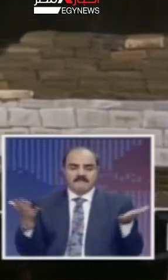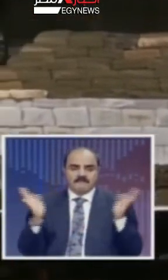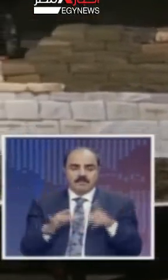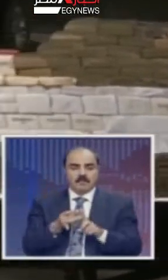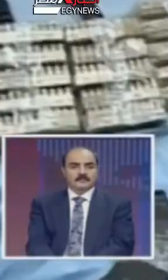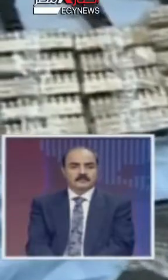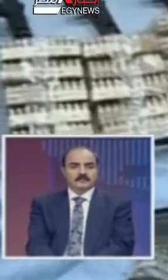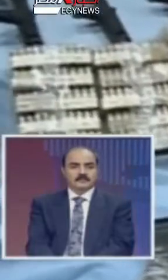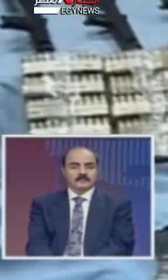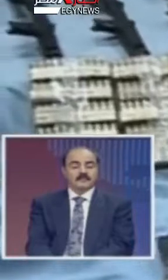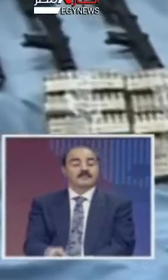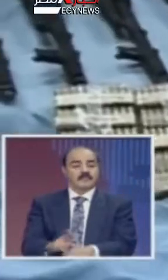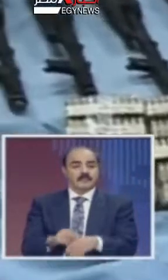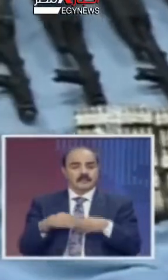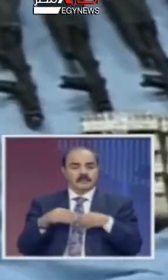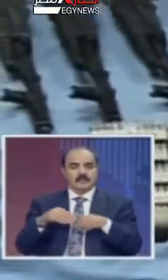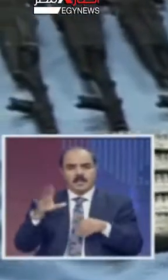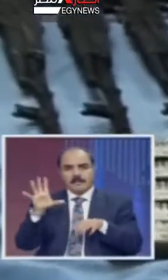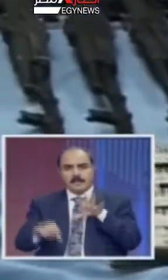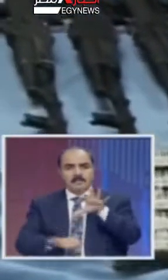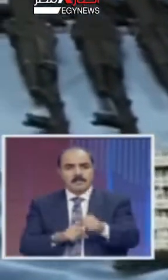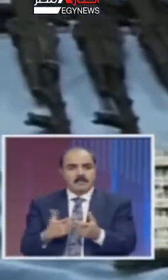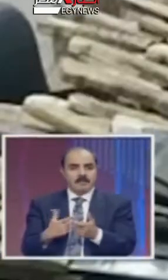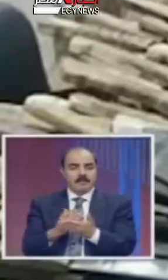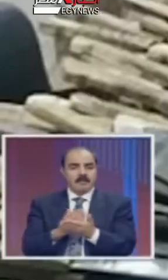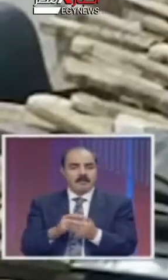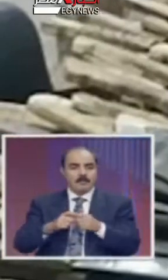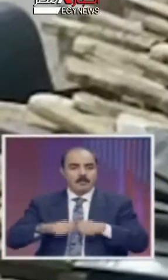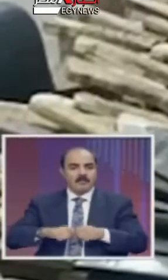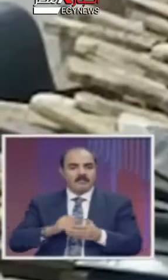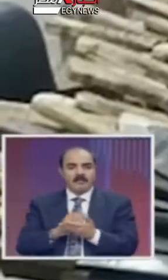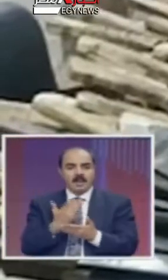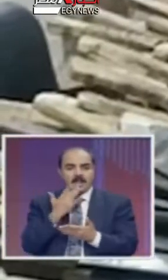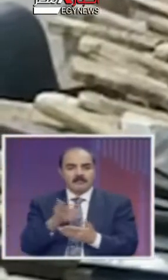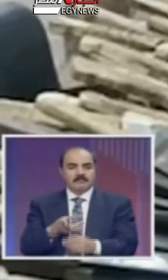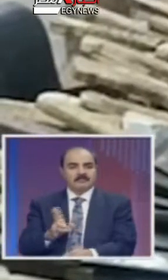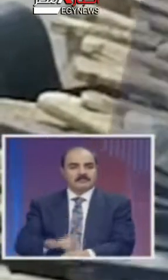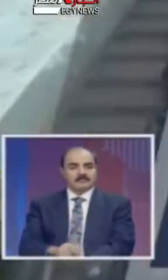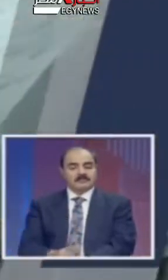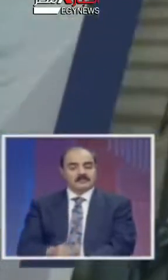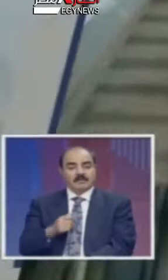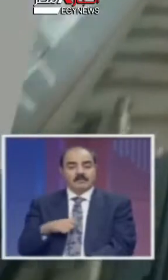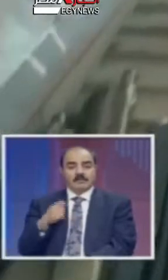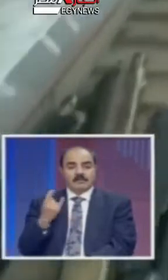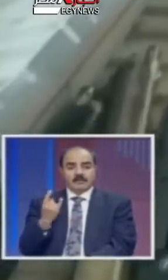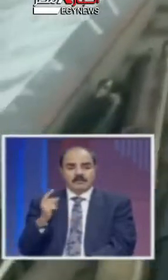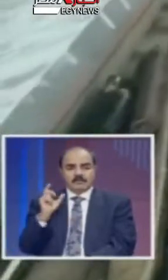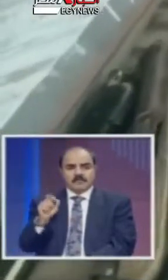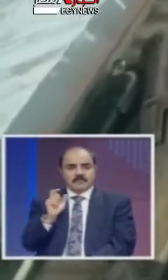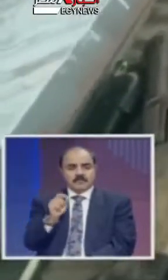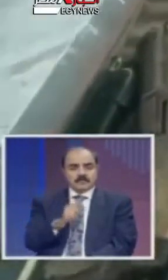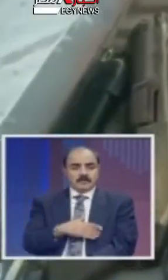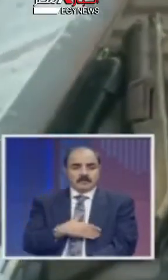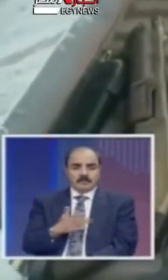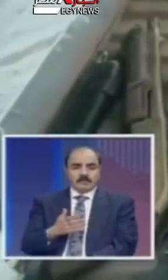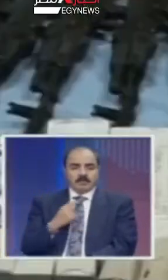ومواد مخدرة. وفي مجال ضبط الأسلحة النارية والبيضاء غير المرخصة، ضبطت أجهزة وزارة الداخلية